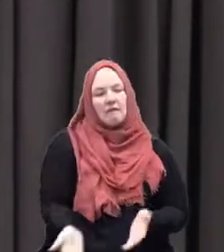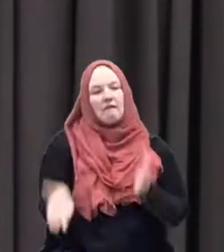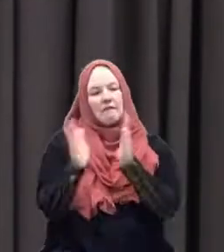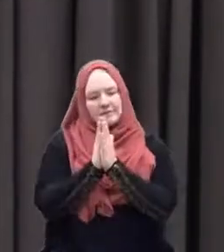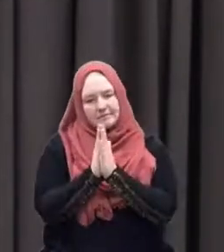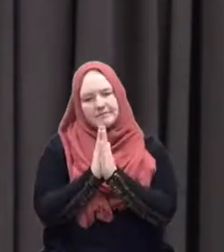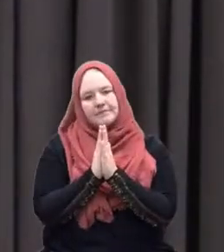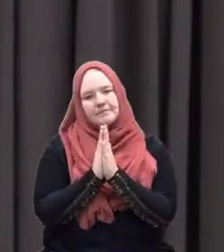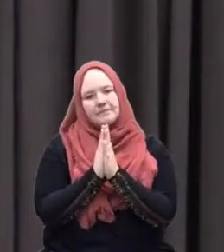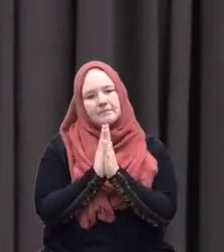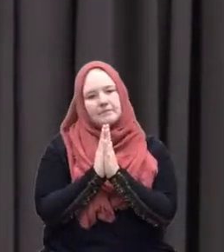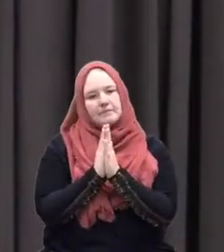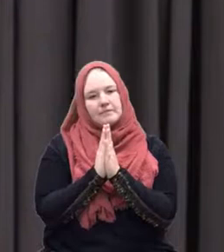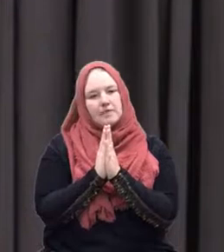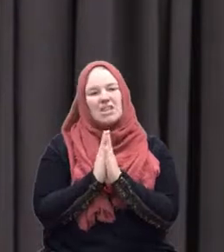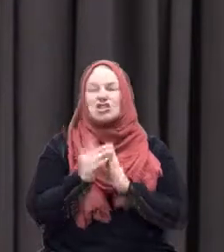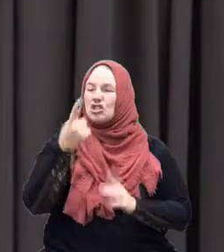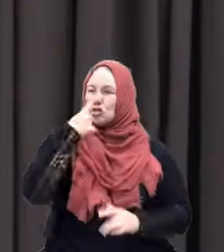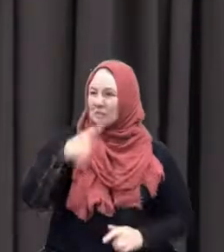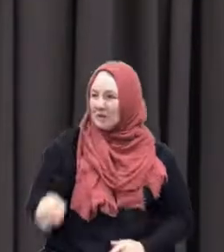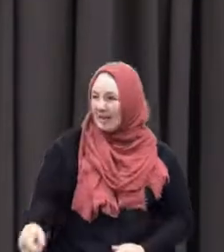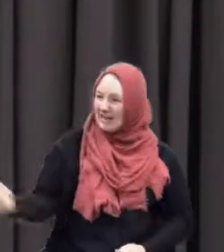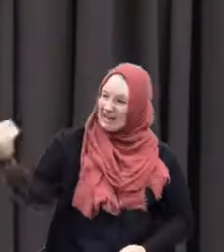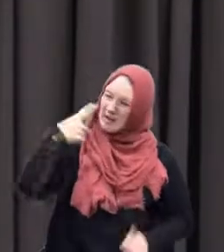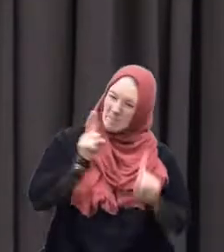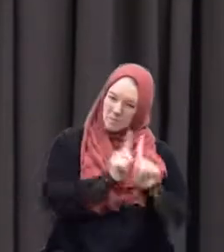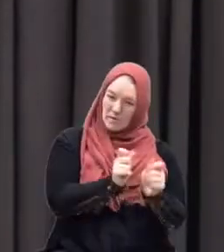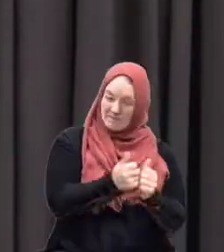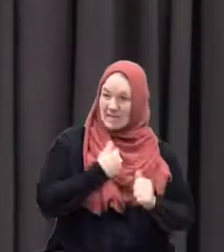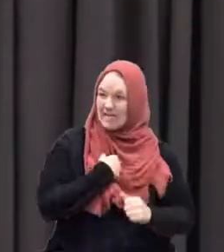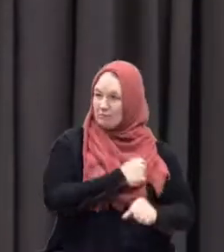Al-Mut'am ibn Adi, to extend his protection to the Prophet ﷺ.